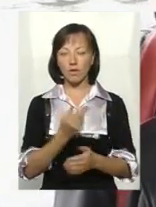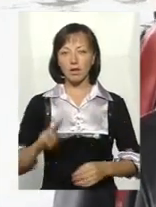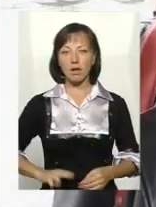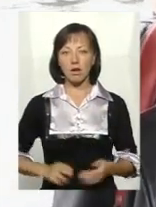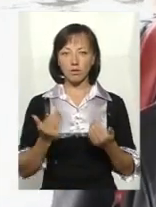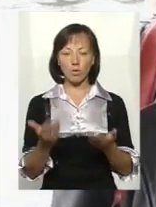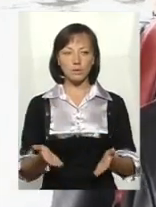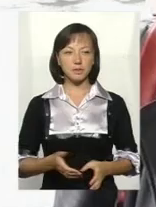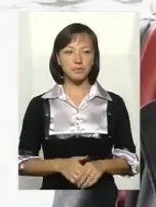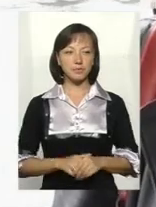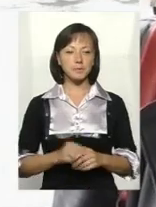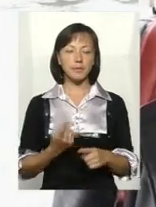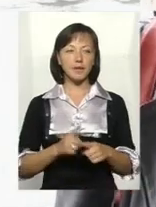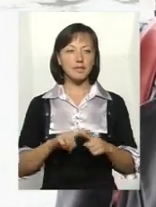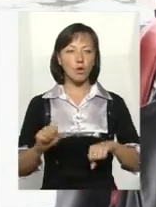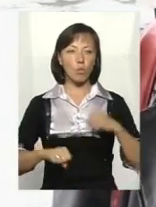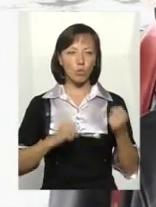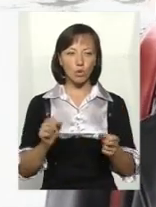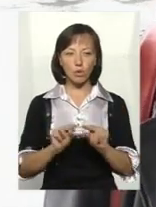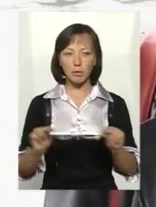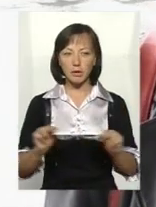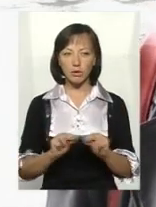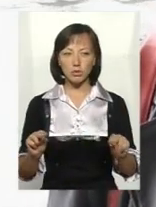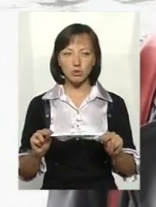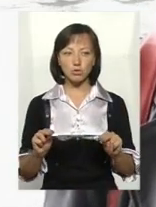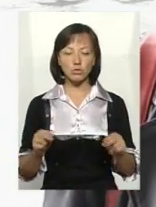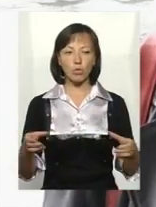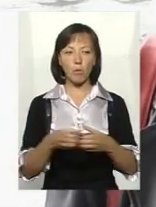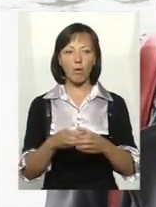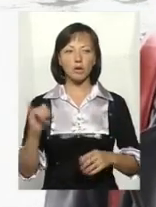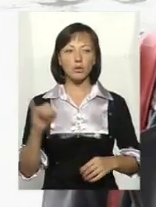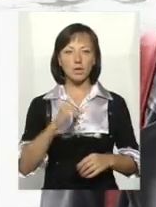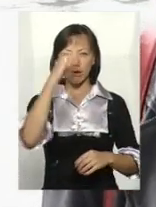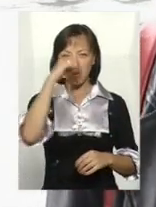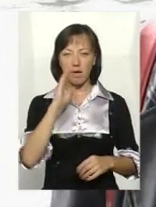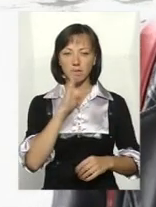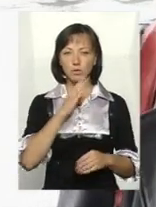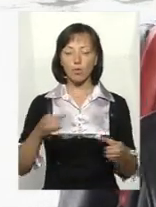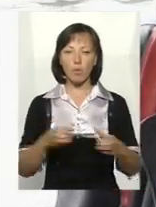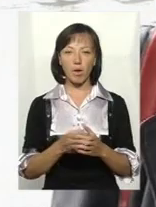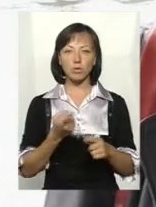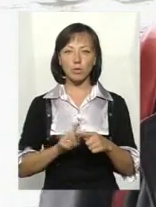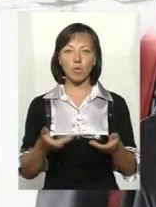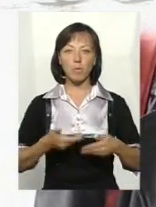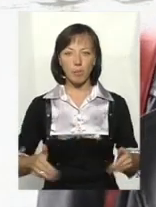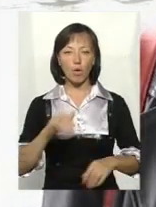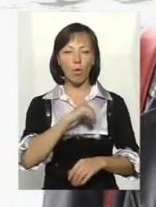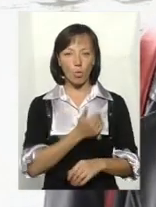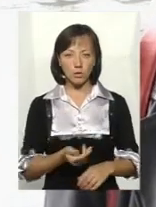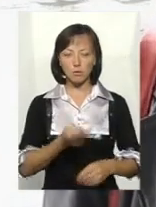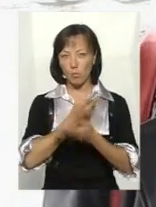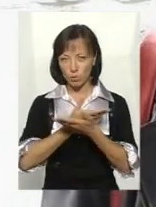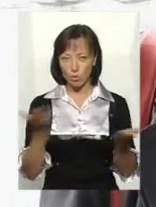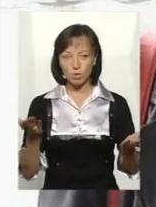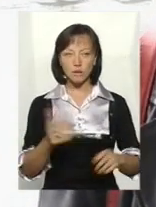директор. Це обурило і педагогічну громаду, і батьківську громаду, тому ми хочемо